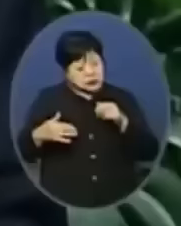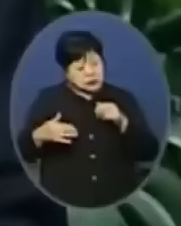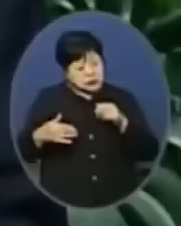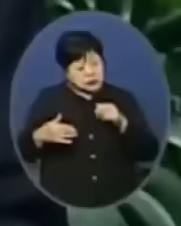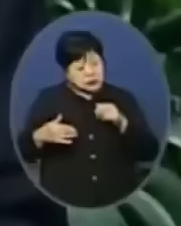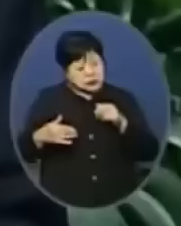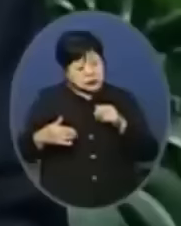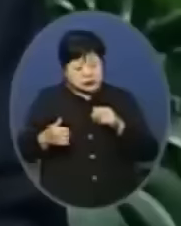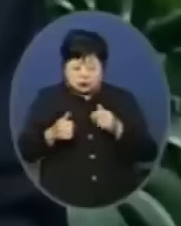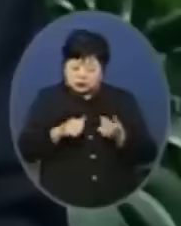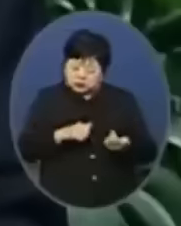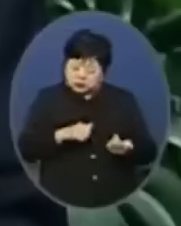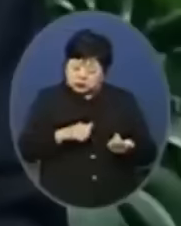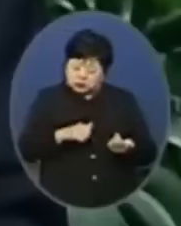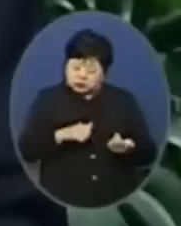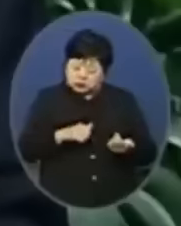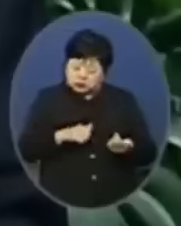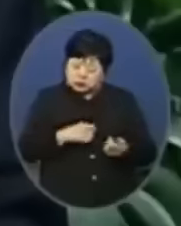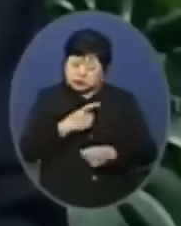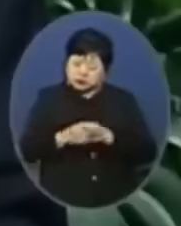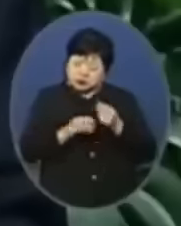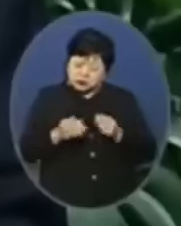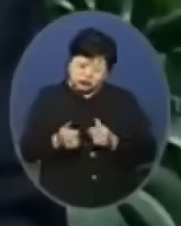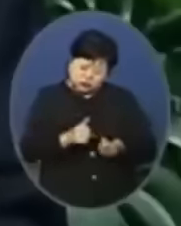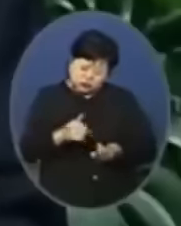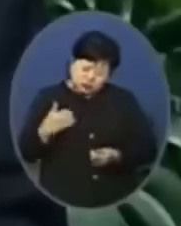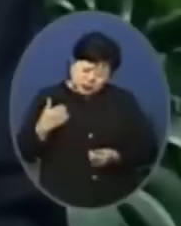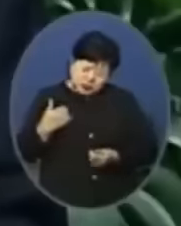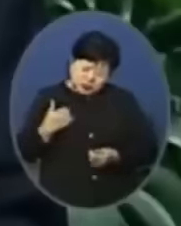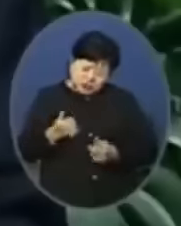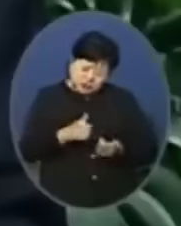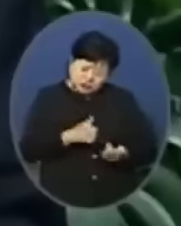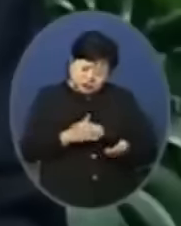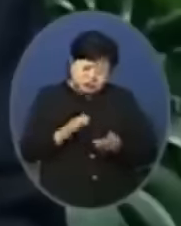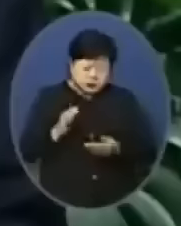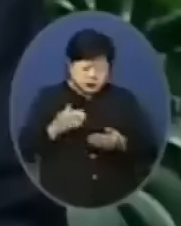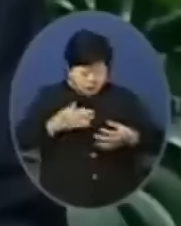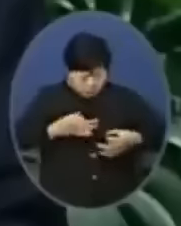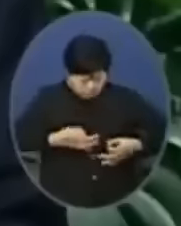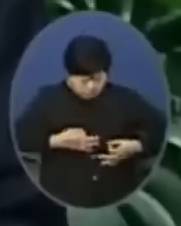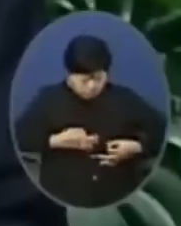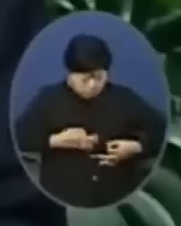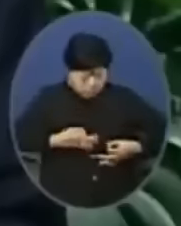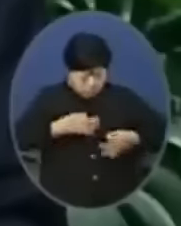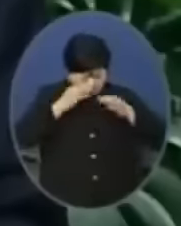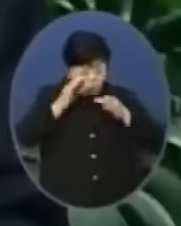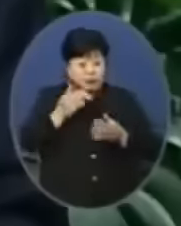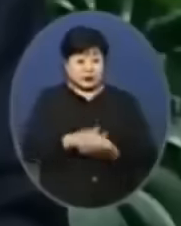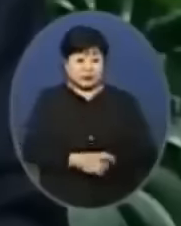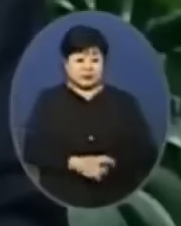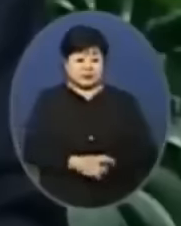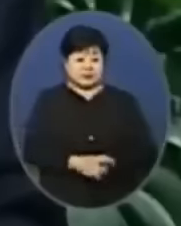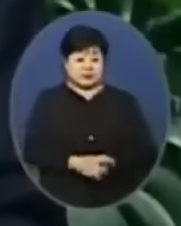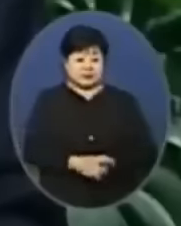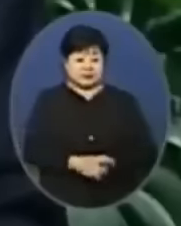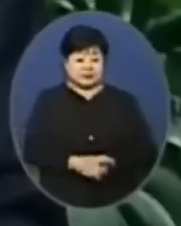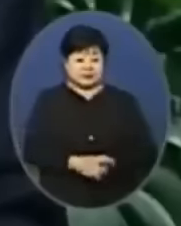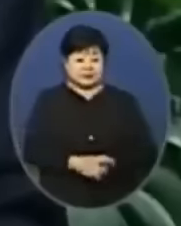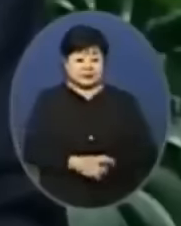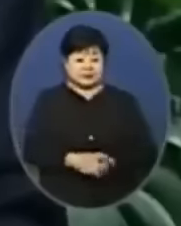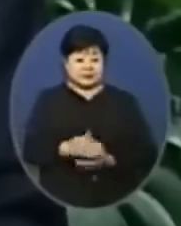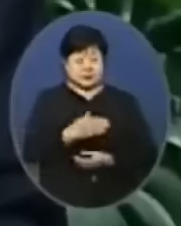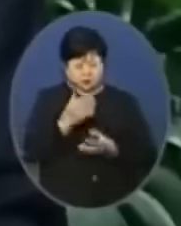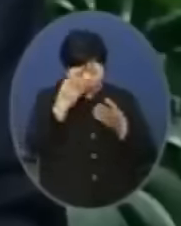것인지, 오래 죽을 것인지, 명년에 죽을 것인지 모르는데 죽을 준비가 됐는지 살펴보는 것입니다. 그러다가